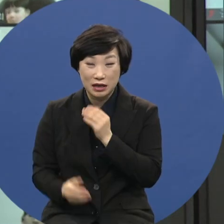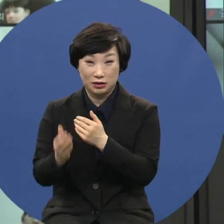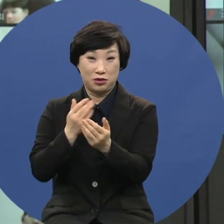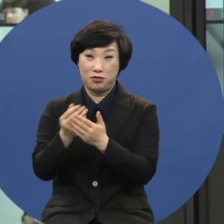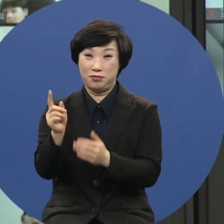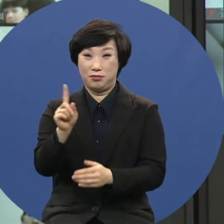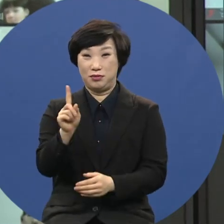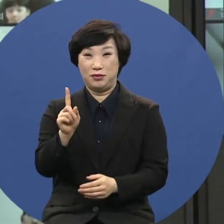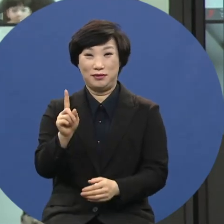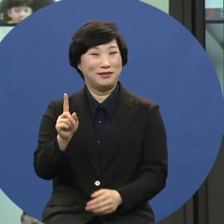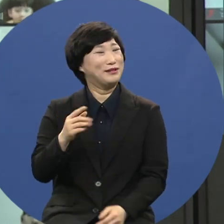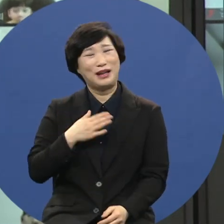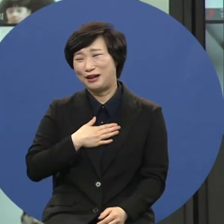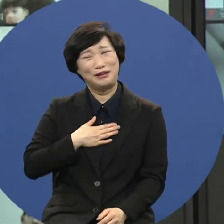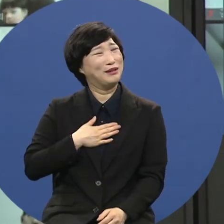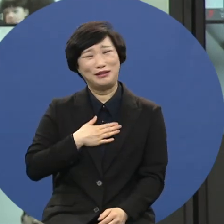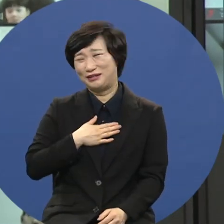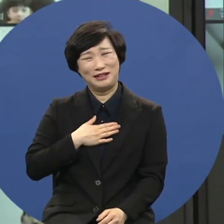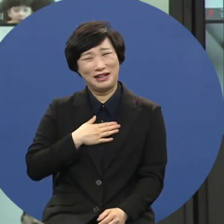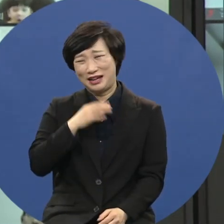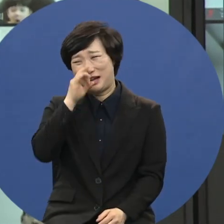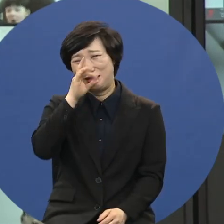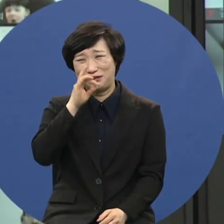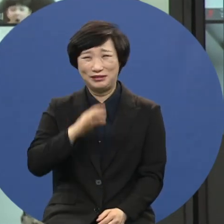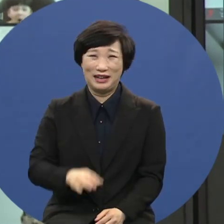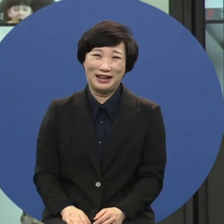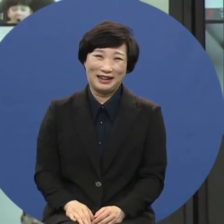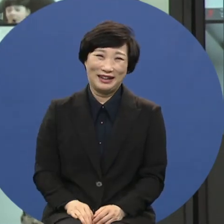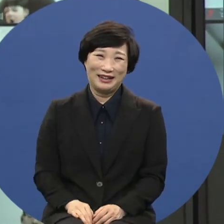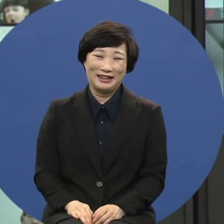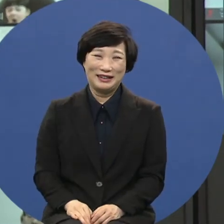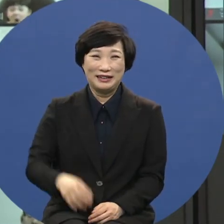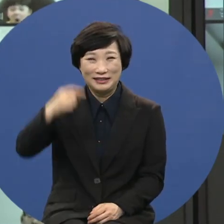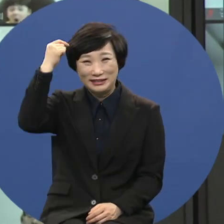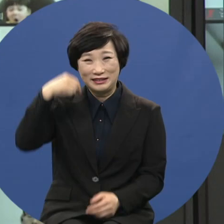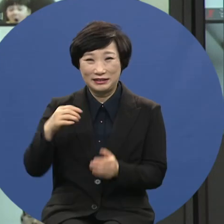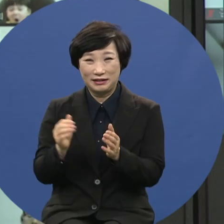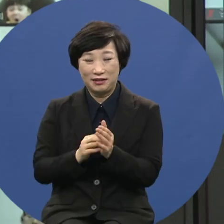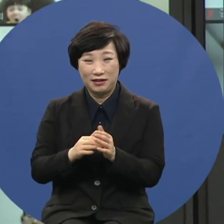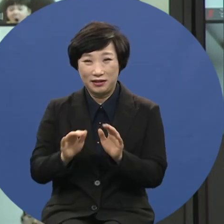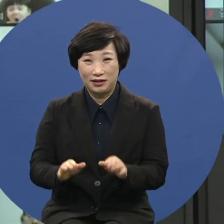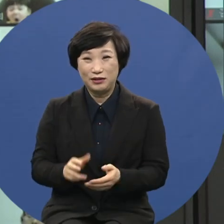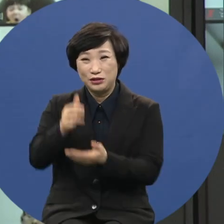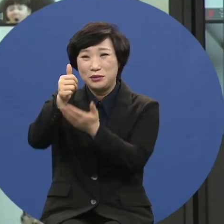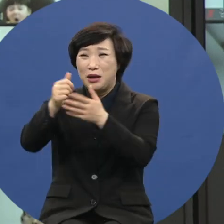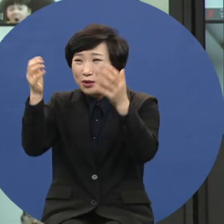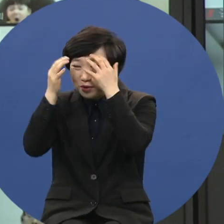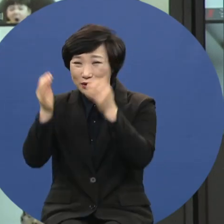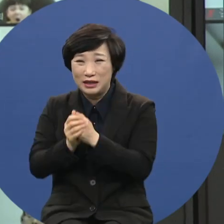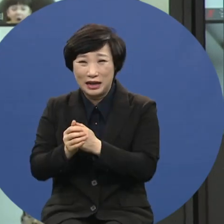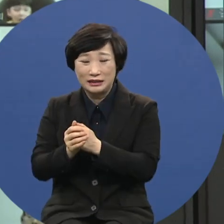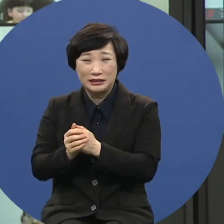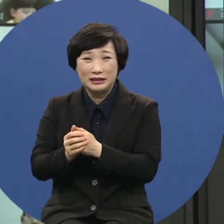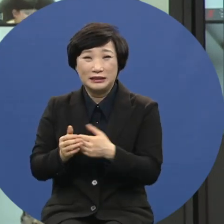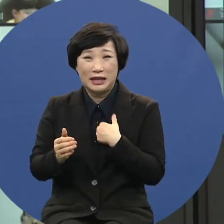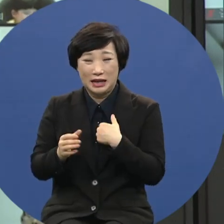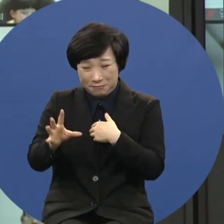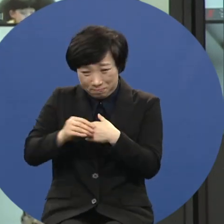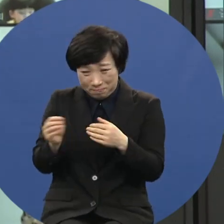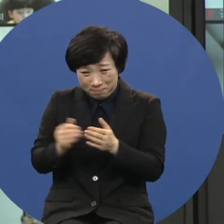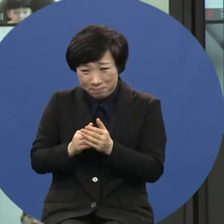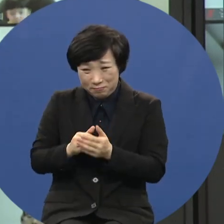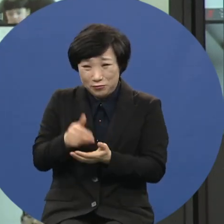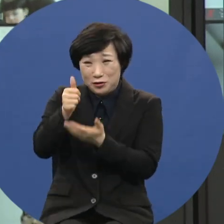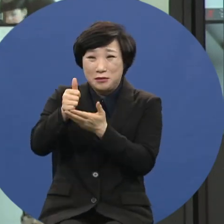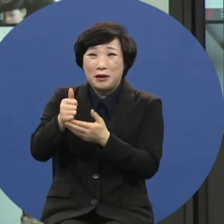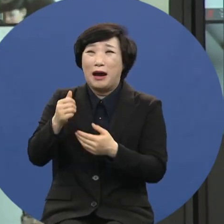경험은 할 수 없는 것이구나. 이게 참 가짐으로 말미암아 주님은 이런 부진하고 경험하지 내가